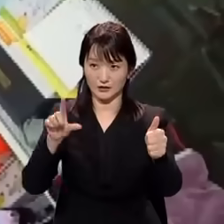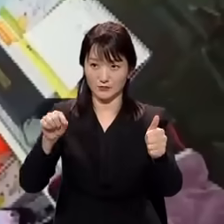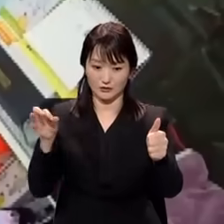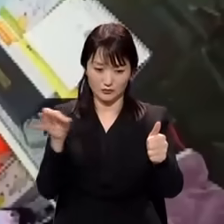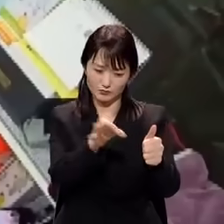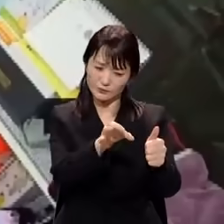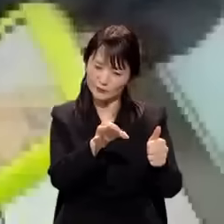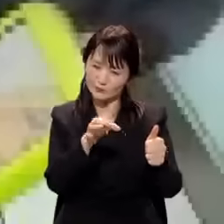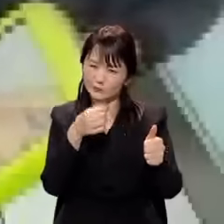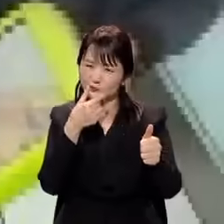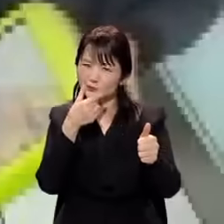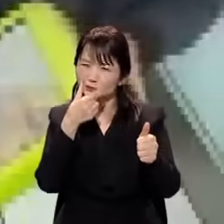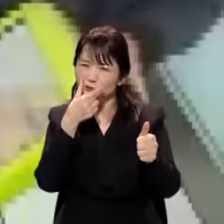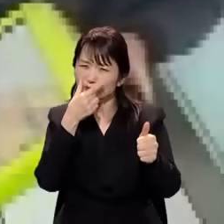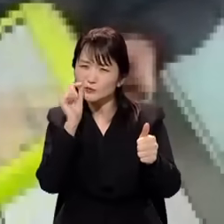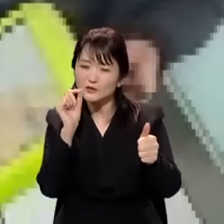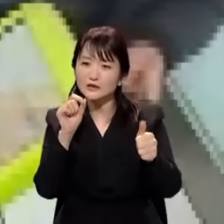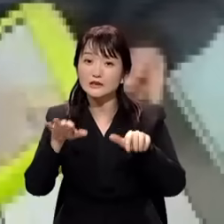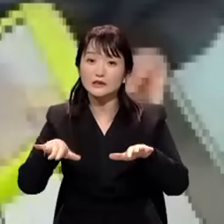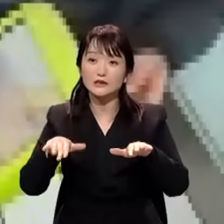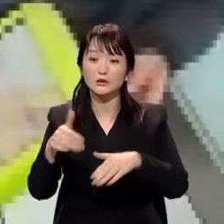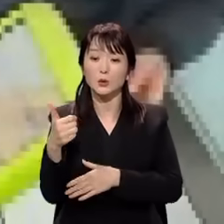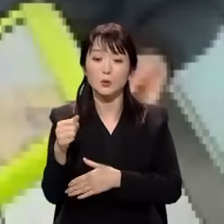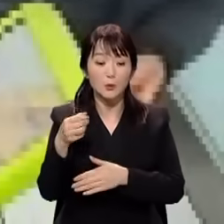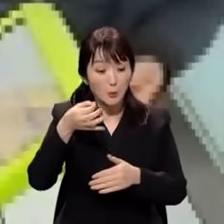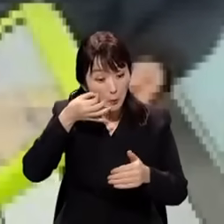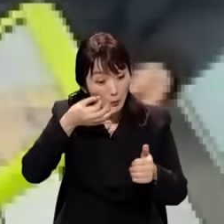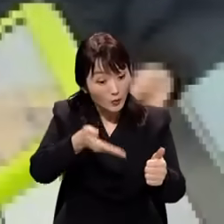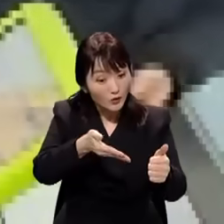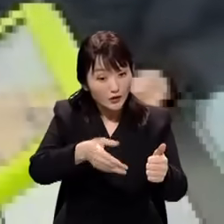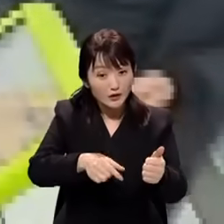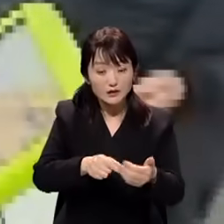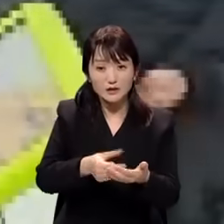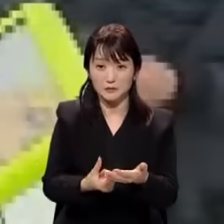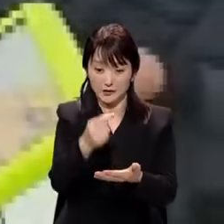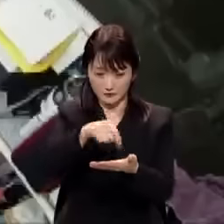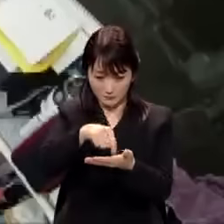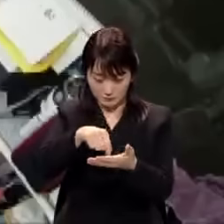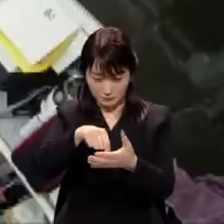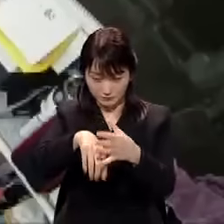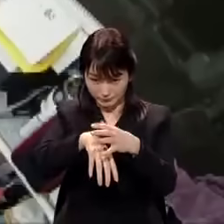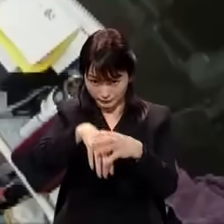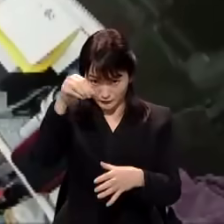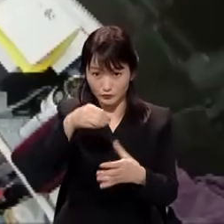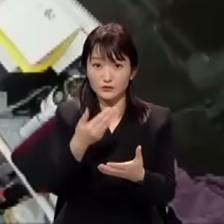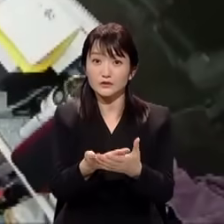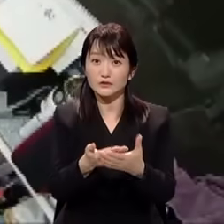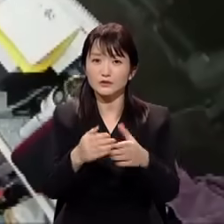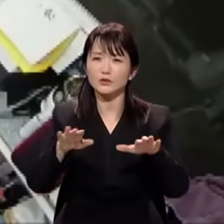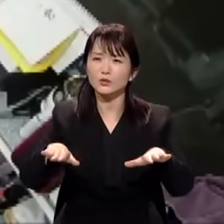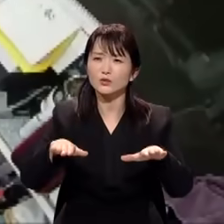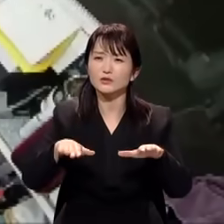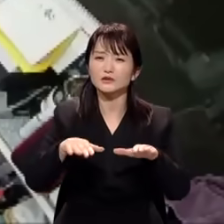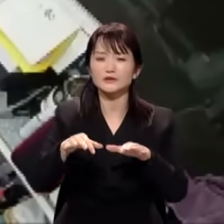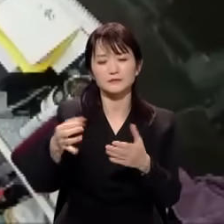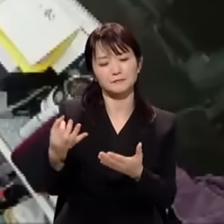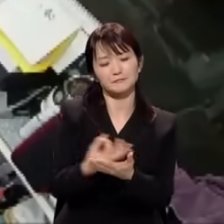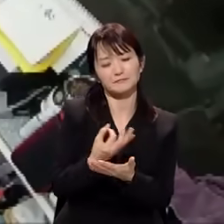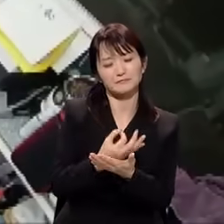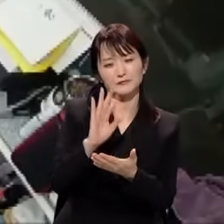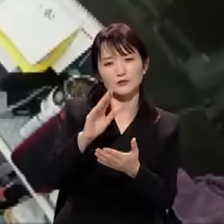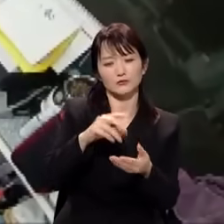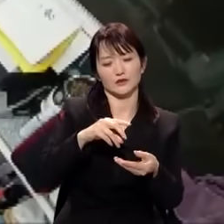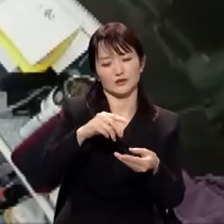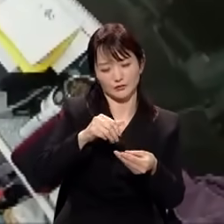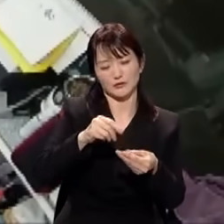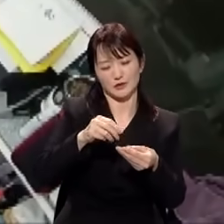그걸로는 부족했는지 이번에는 5만 원짜리 보여주면서 즉석 복권 주세요 하는데, 사장님 아이고 오늘 좀 장사 되려나 보다 하면서 하나 둘 셋